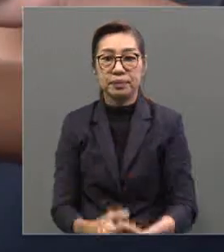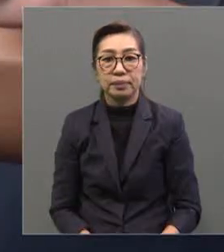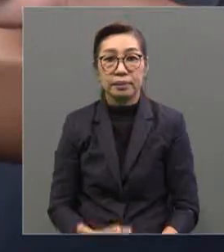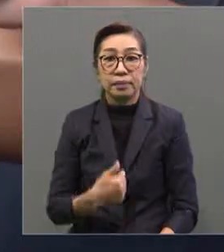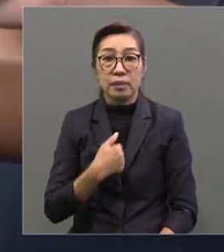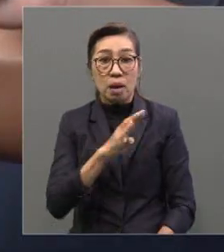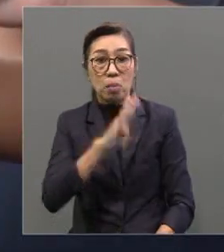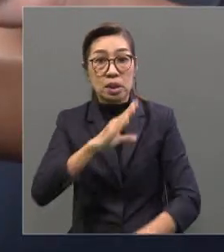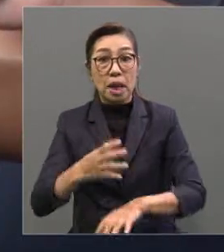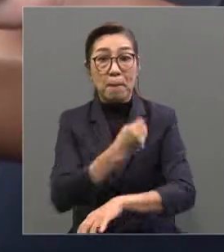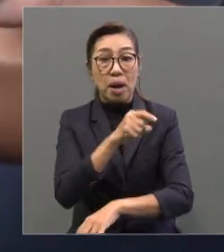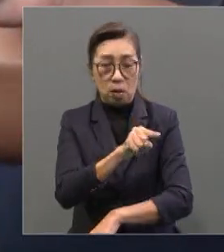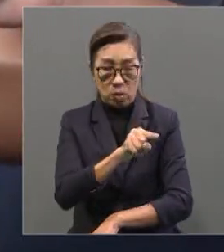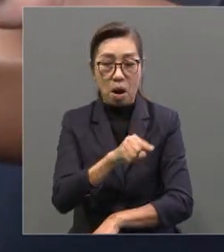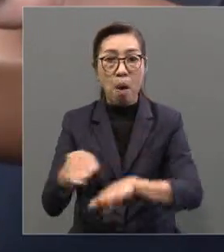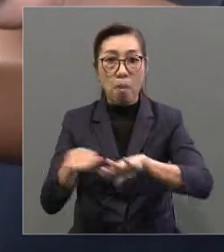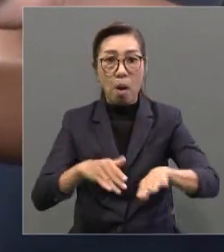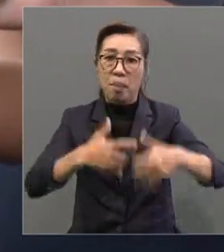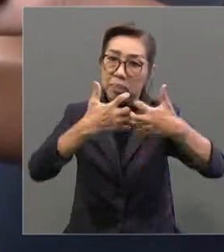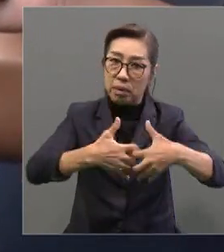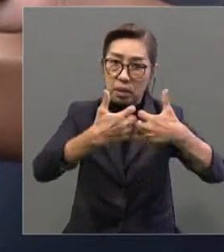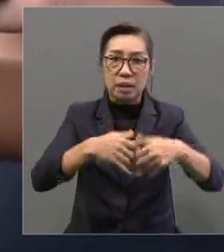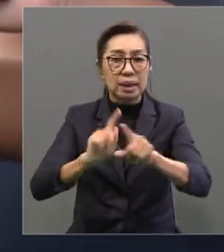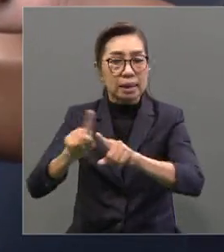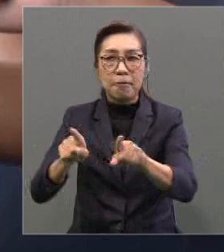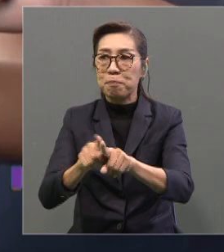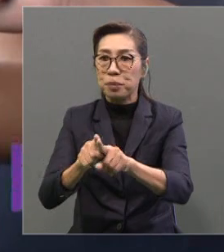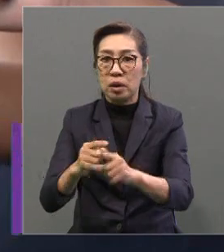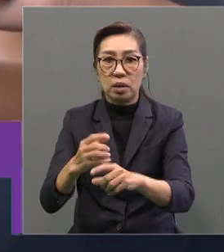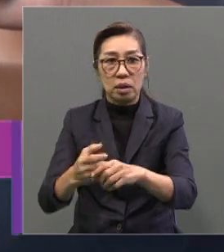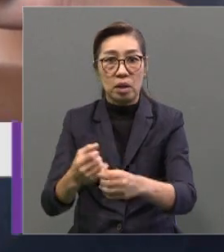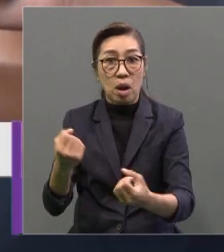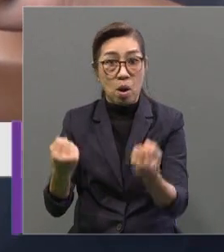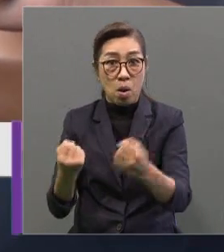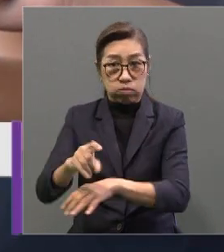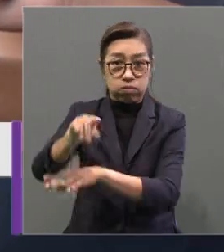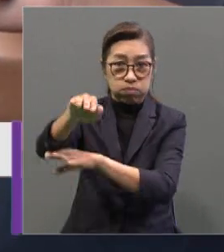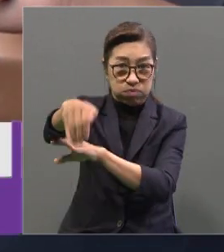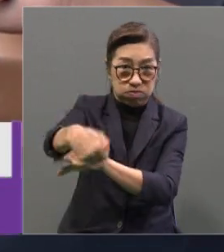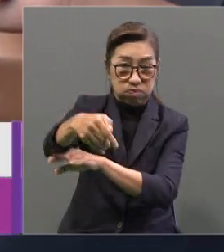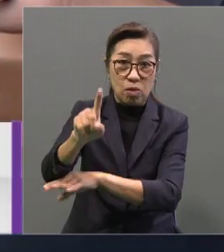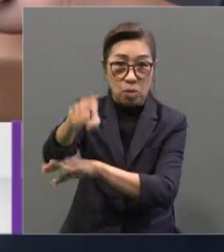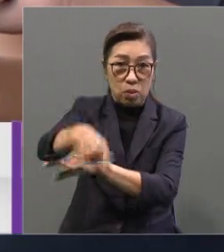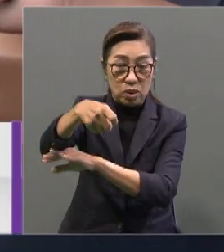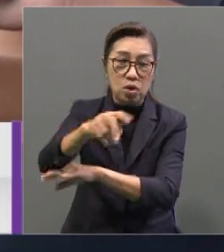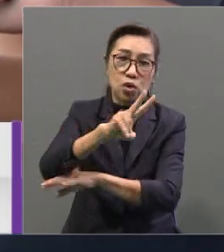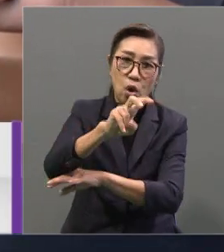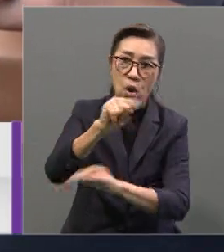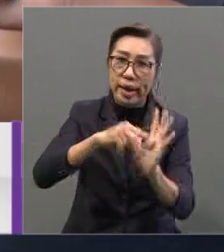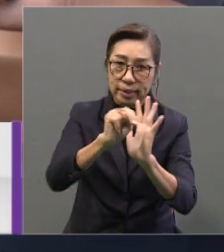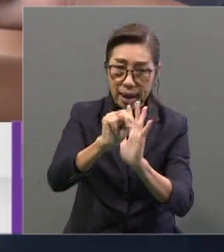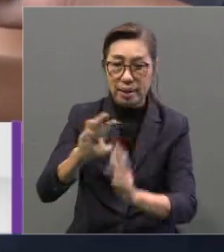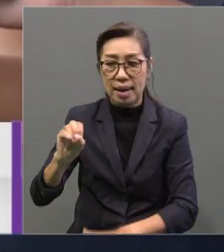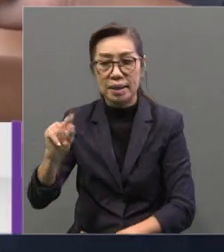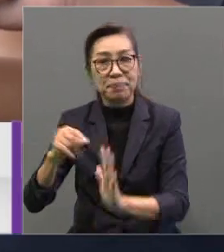ริษัทผู้รับจ้างนะครับก็ได้เตรียมเครื่องจักรไม่ว่าจะเป็นเครนขนาด200ตันเครนขนาด50ตันมาช่วย